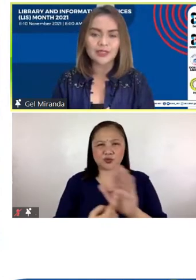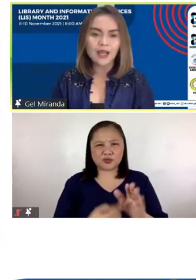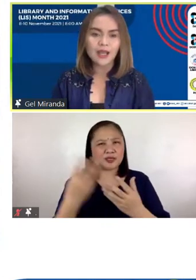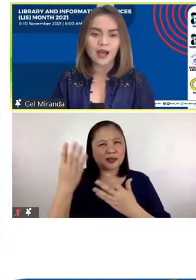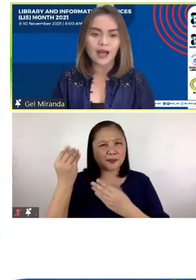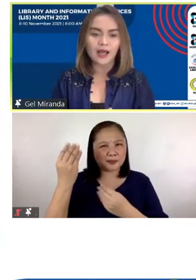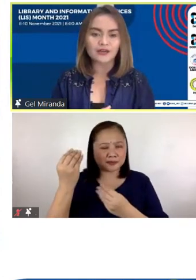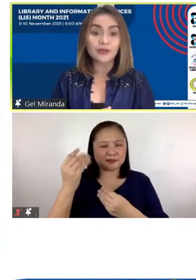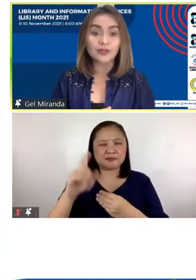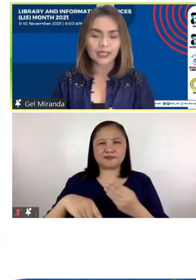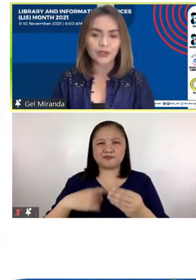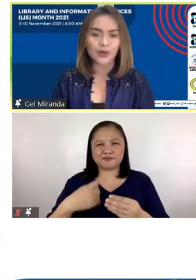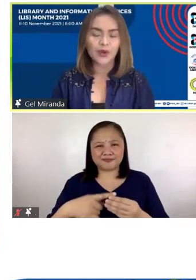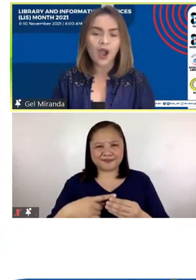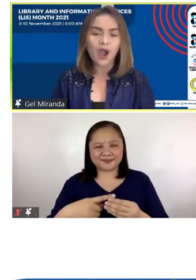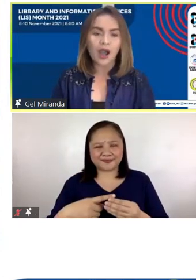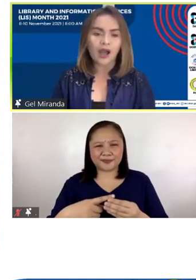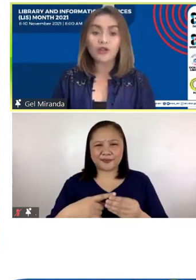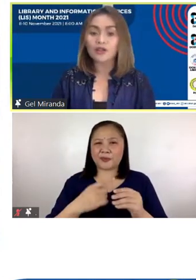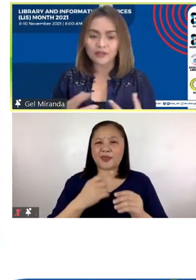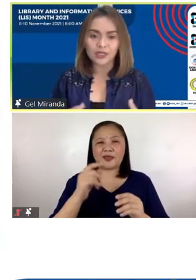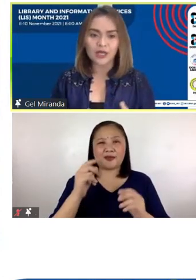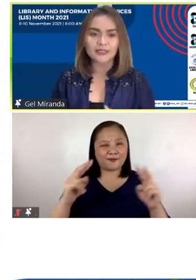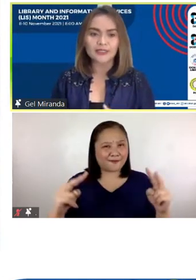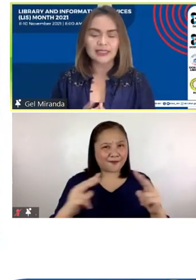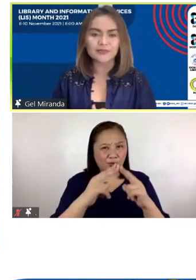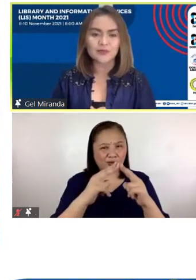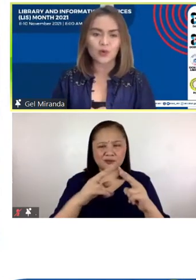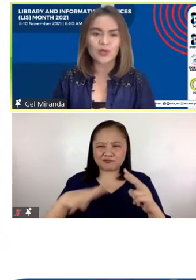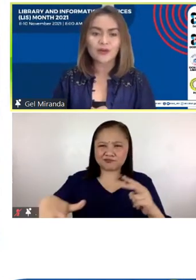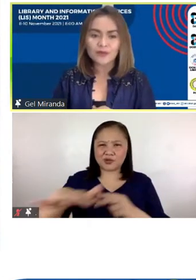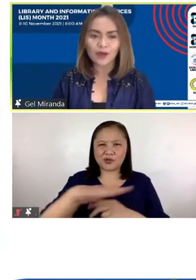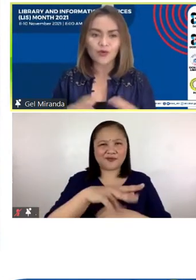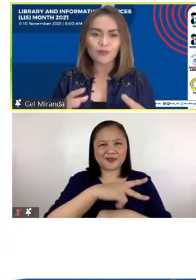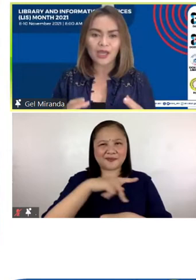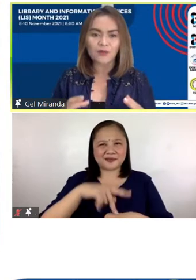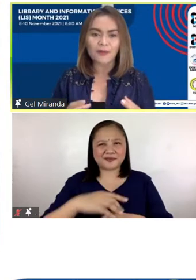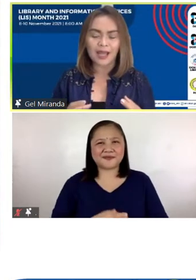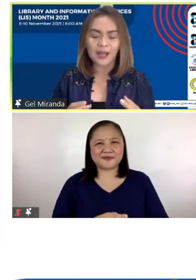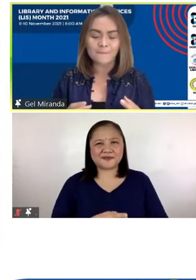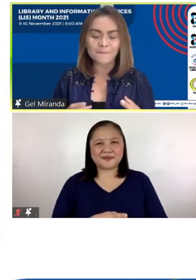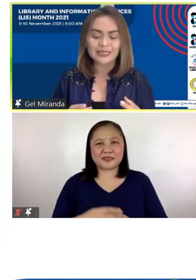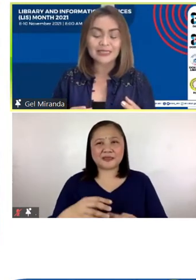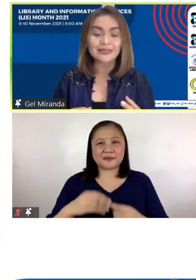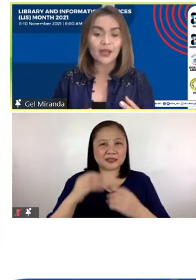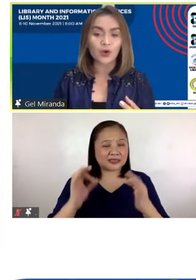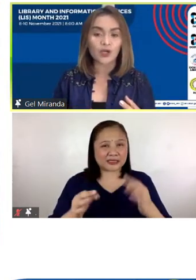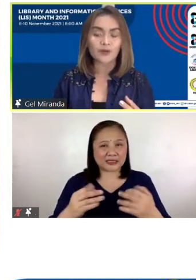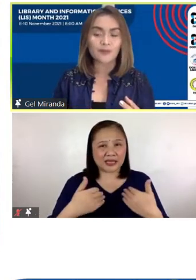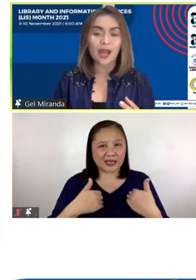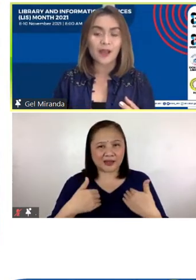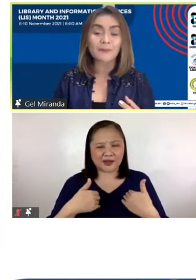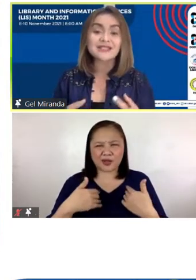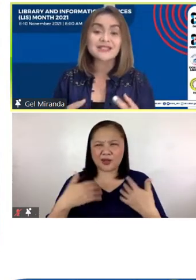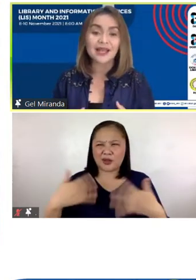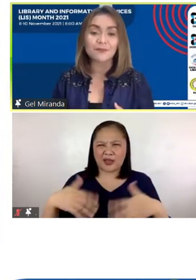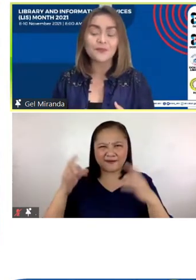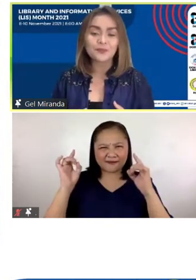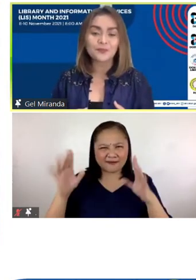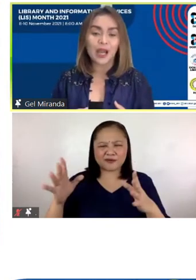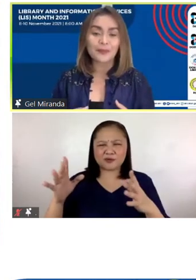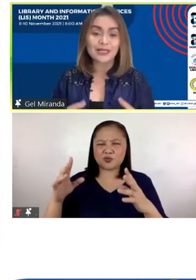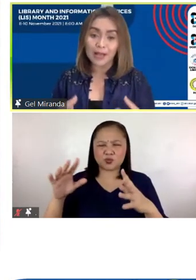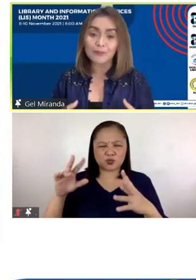about volcano all over the country. So lalo na kung merong matindi or mga